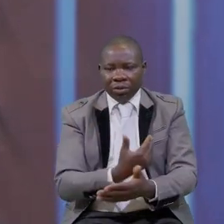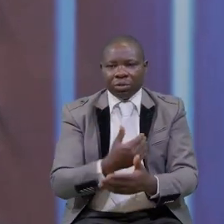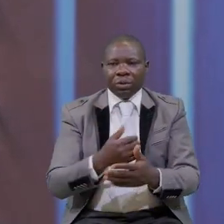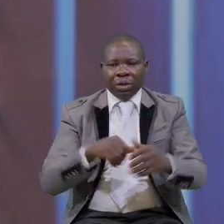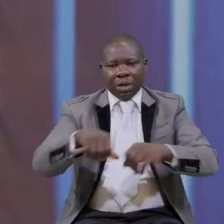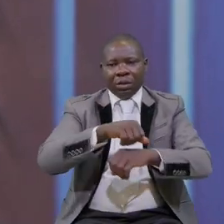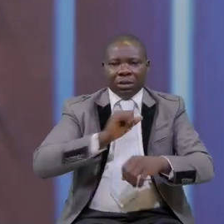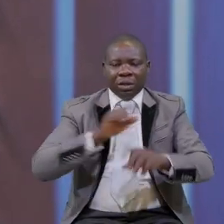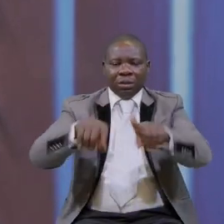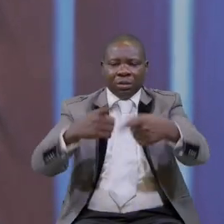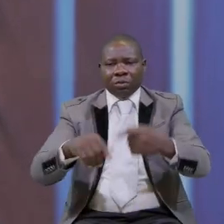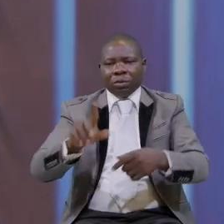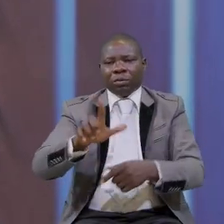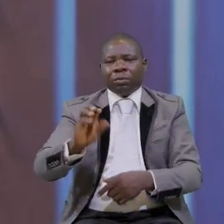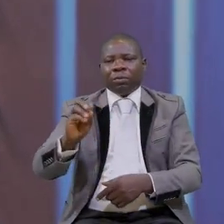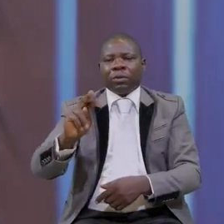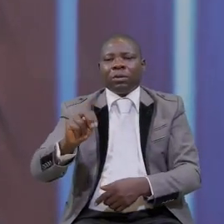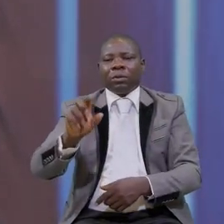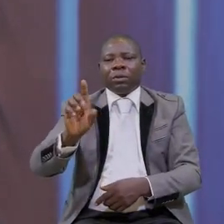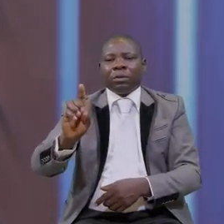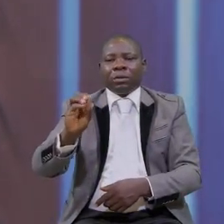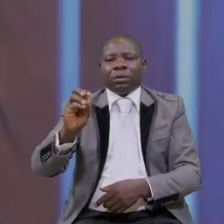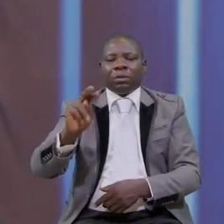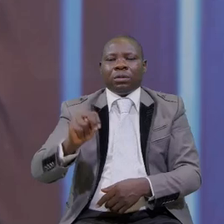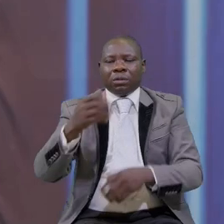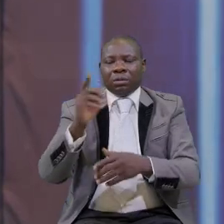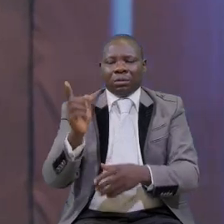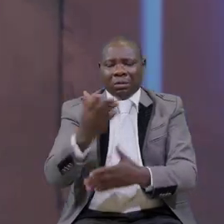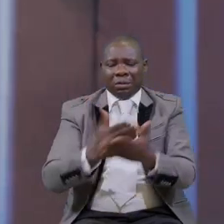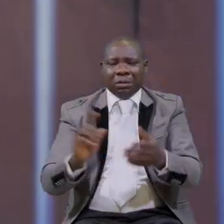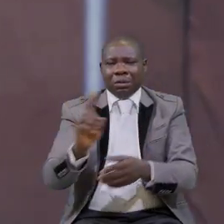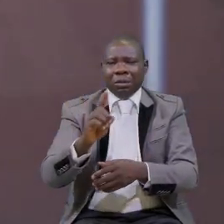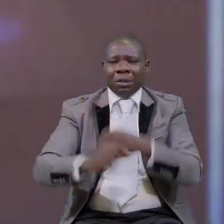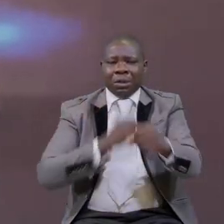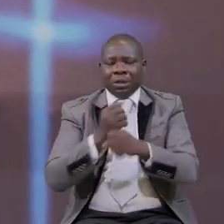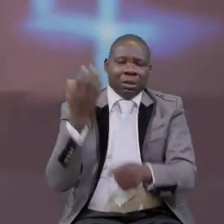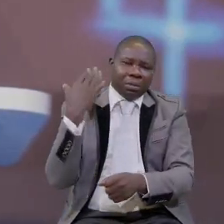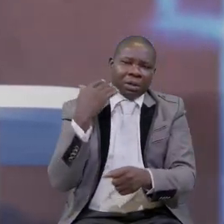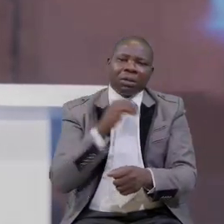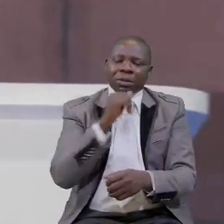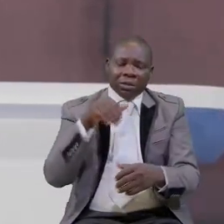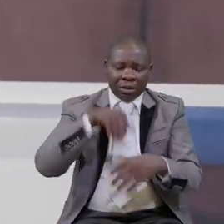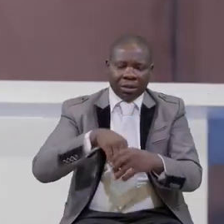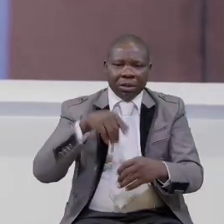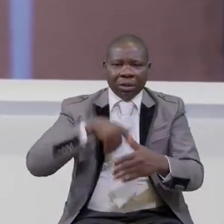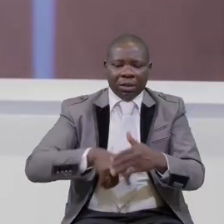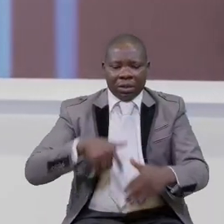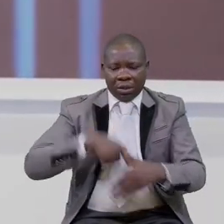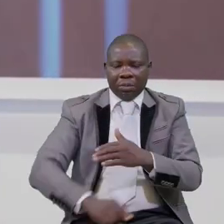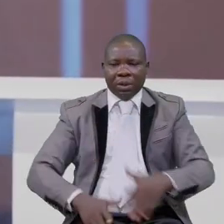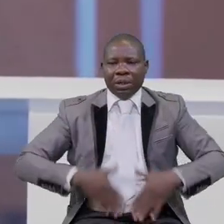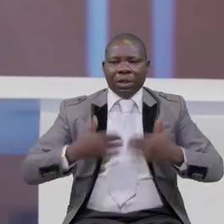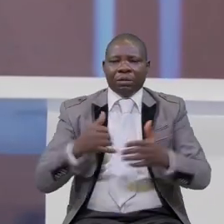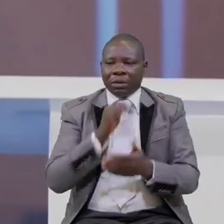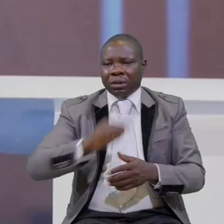à Londres il y a cela quelques années. C'était pas la vie profonde. C'était une autre